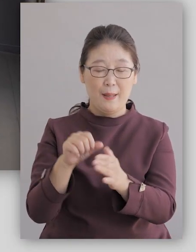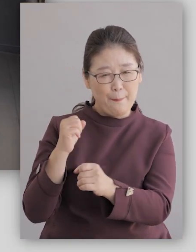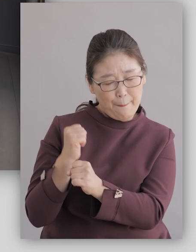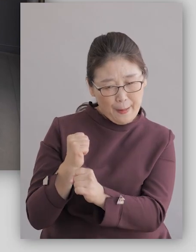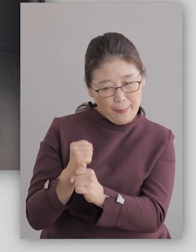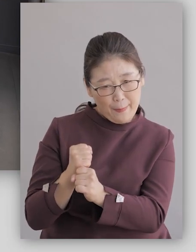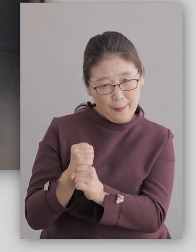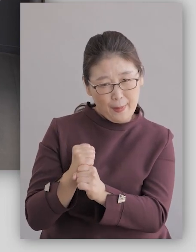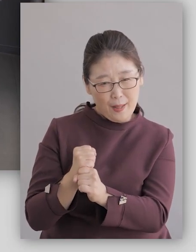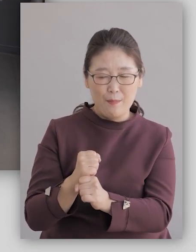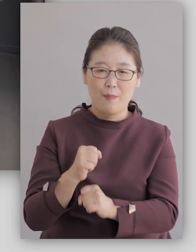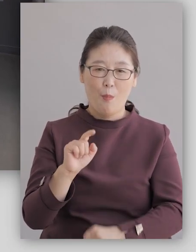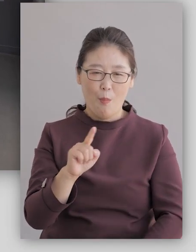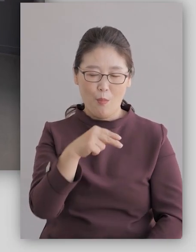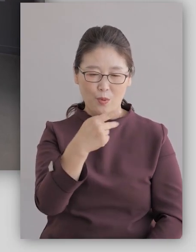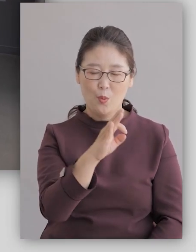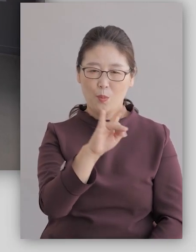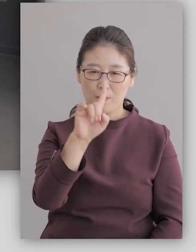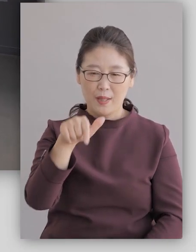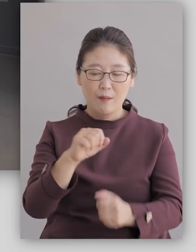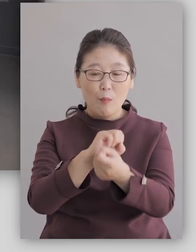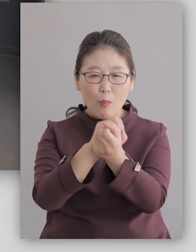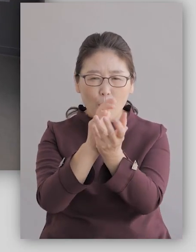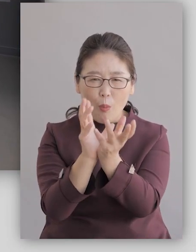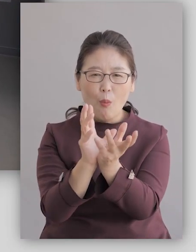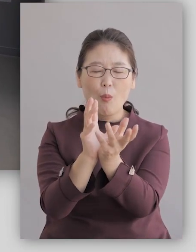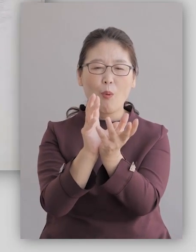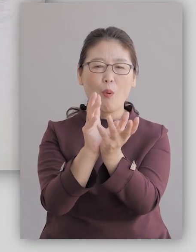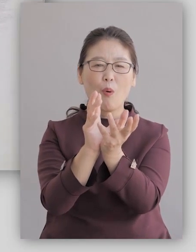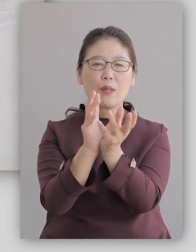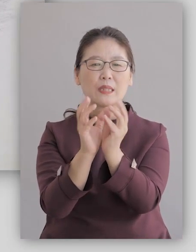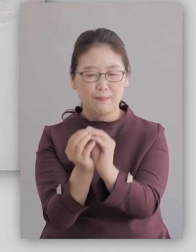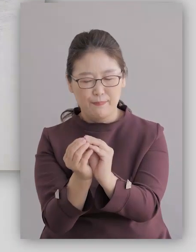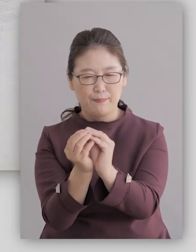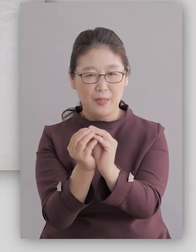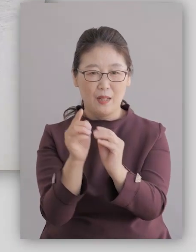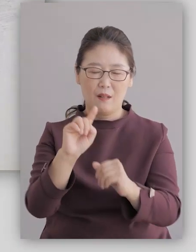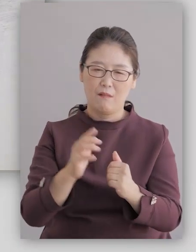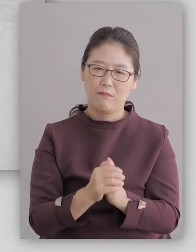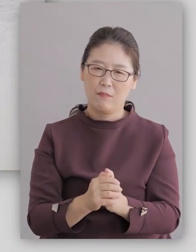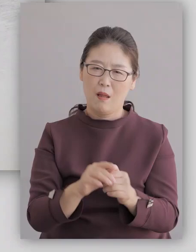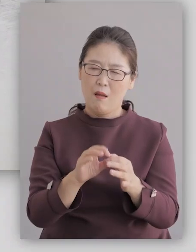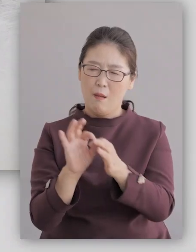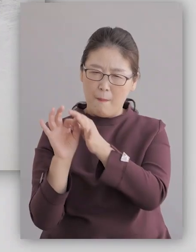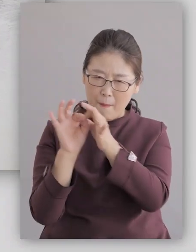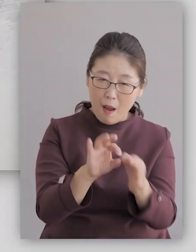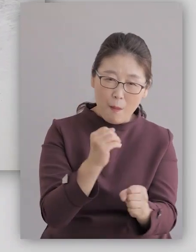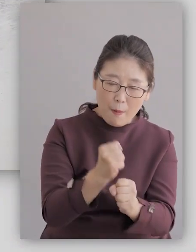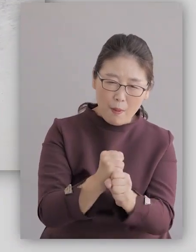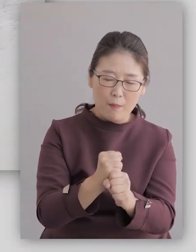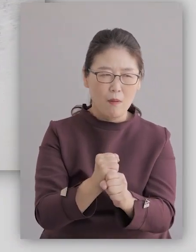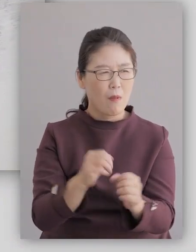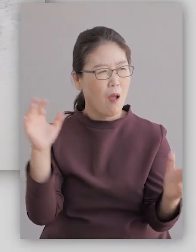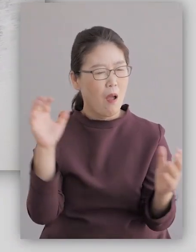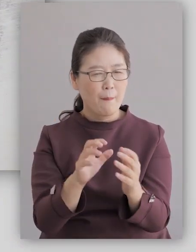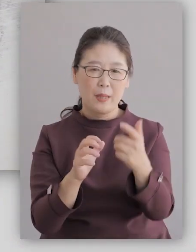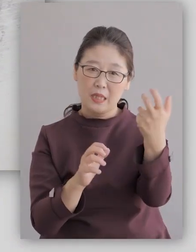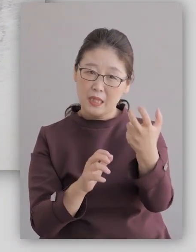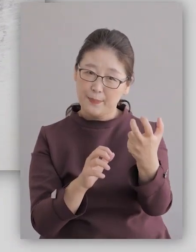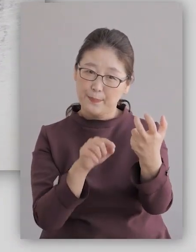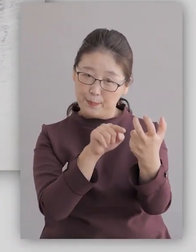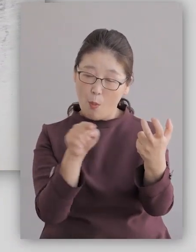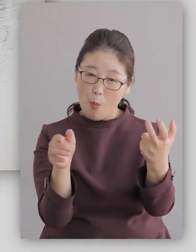작품인데요. 동백꽃지다라고 하는 연작 시리즈입니다. 총 70점 이상의 시리즈로